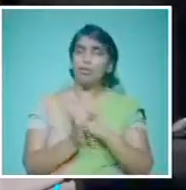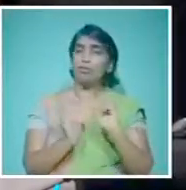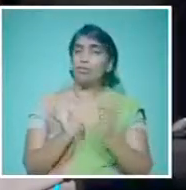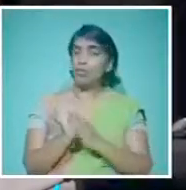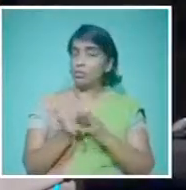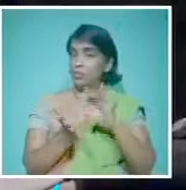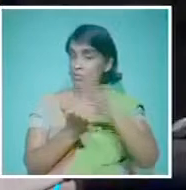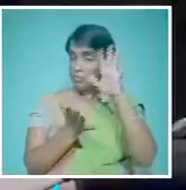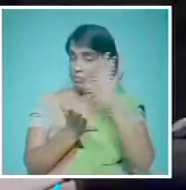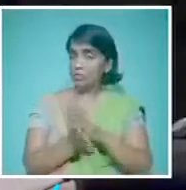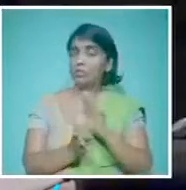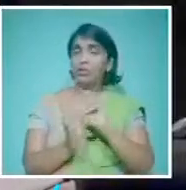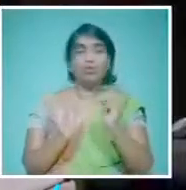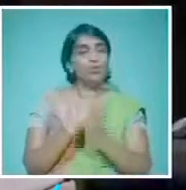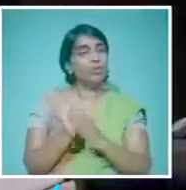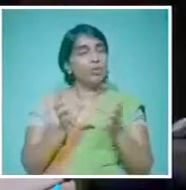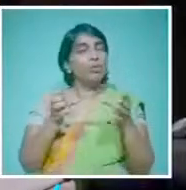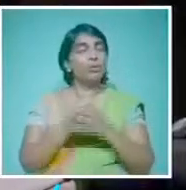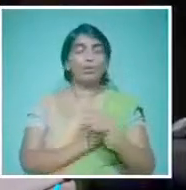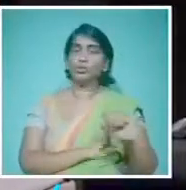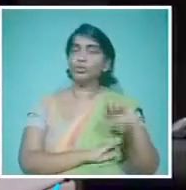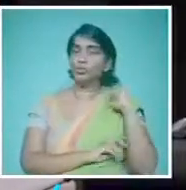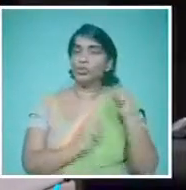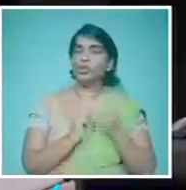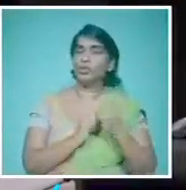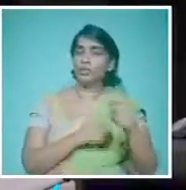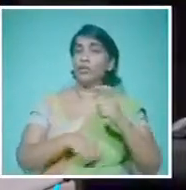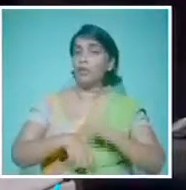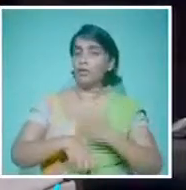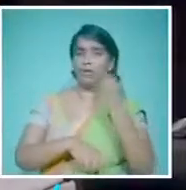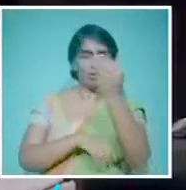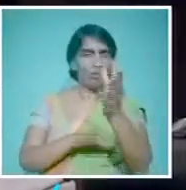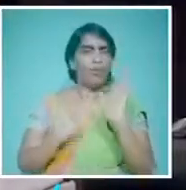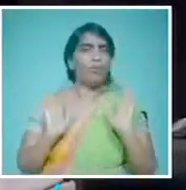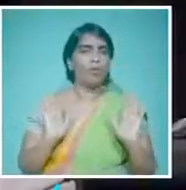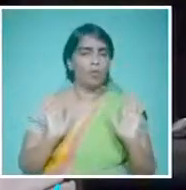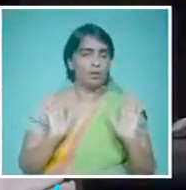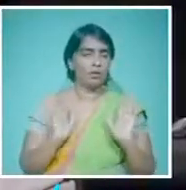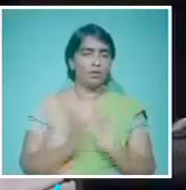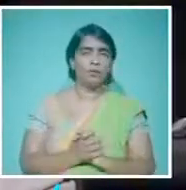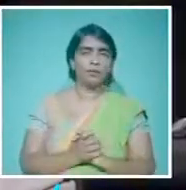පත් කරනව නම් කොමිෂන් සභාවට කොන්ද ගලින්ජන් ඒ වැඩේ කරන්න ඉඩ තියන්න ඕනේ